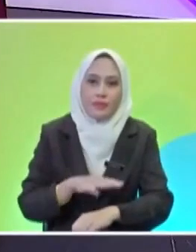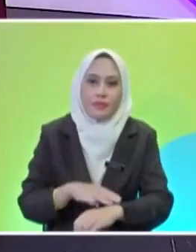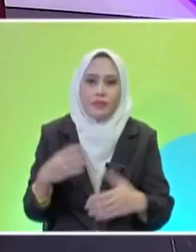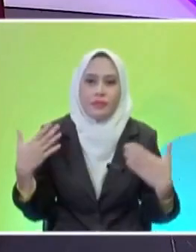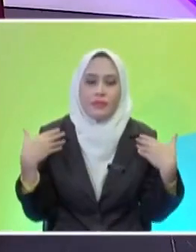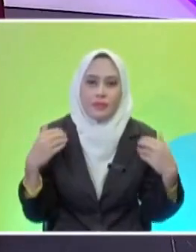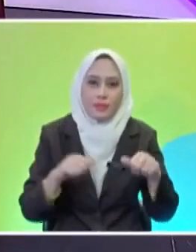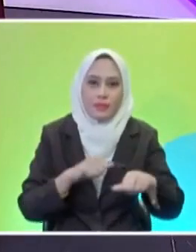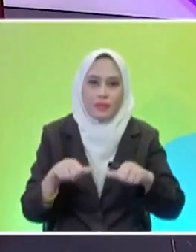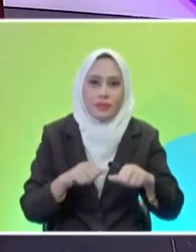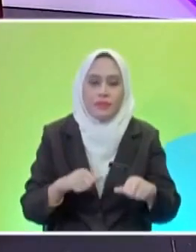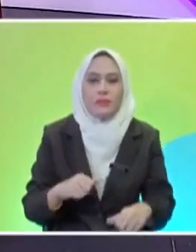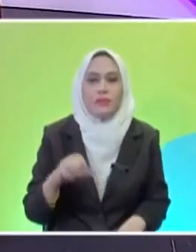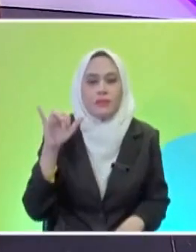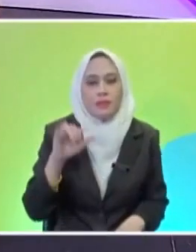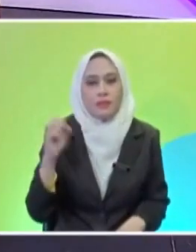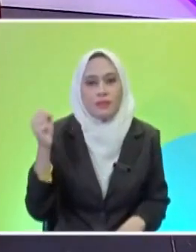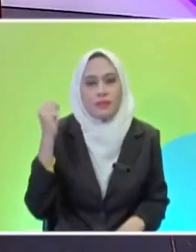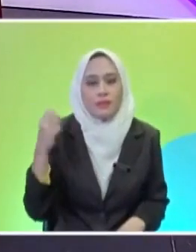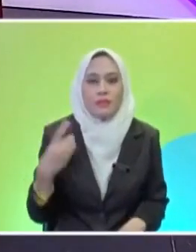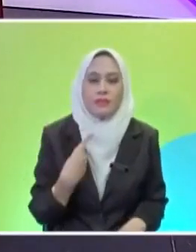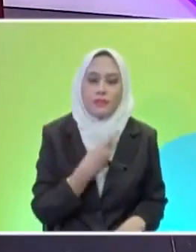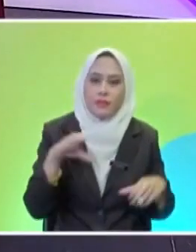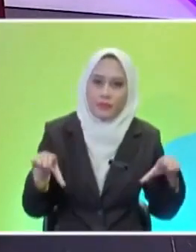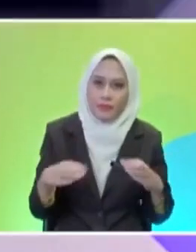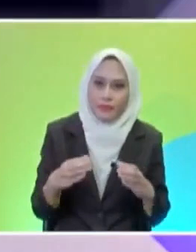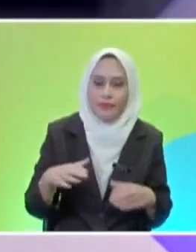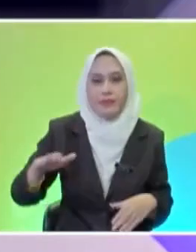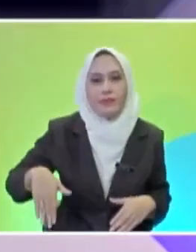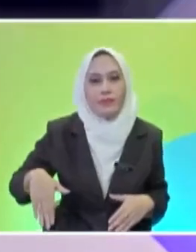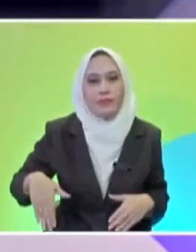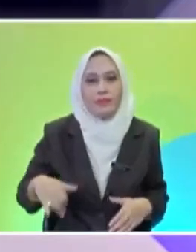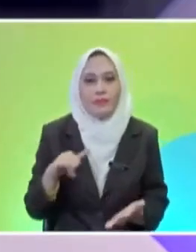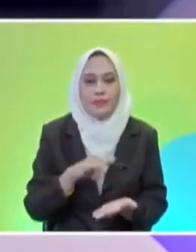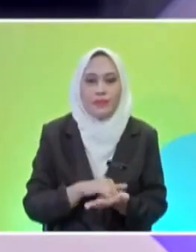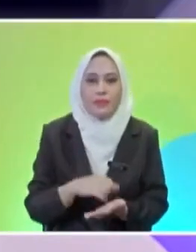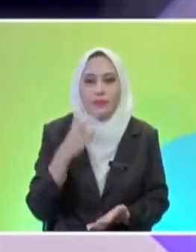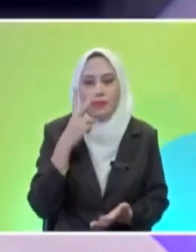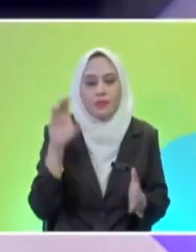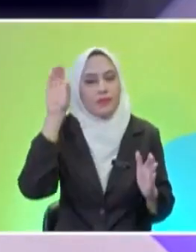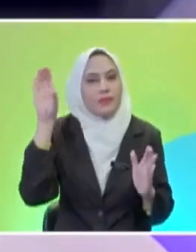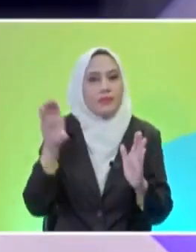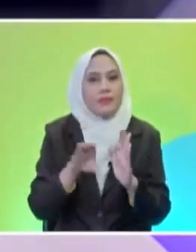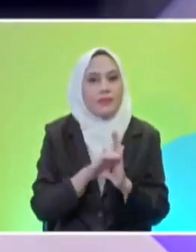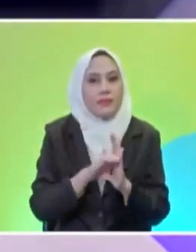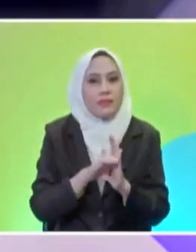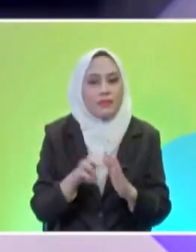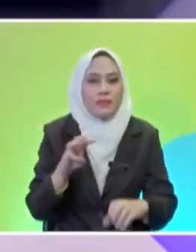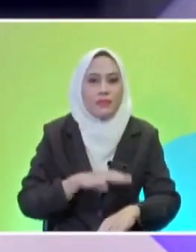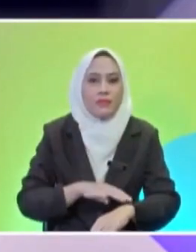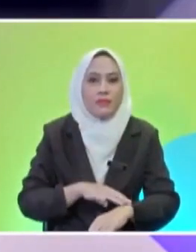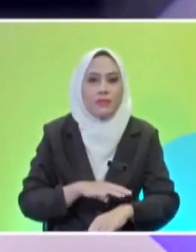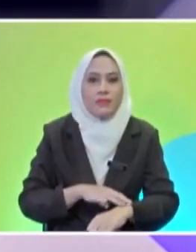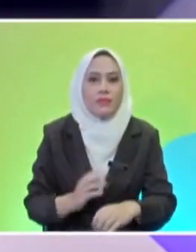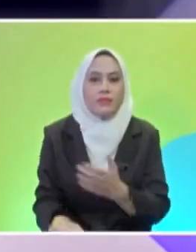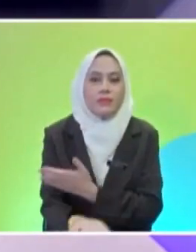aktiviti kebiasaan yang kita selalu buat. Okey, sebelum tu kan kita tengok gambar ni waktu pagi ni. Ha, ni gambar waktu pagi,